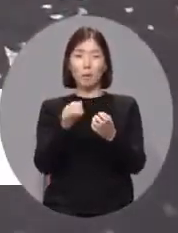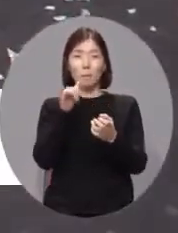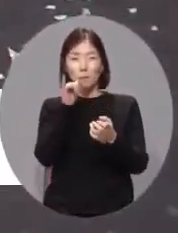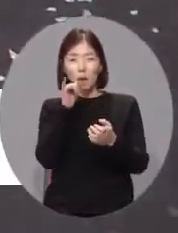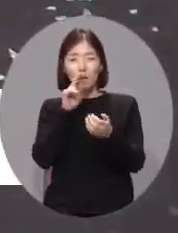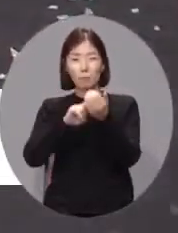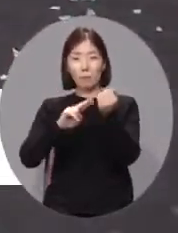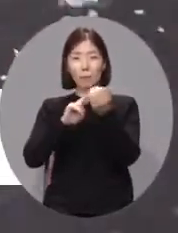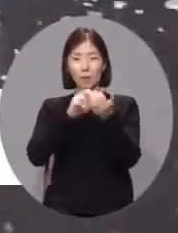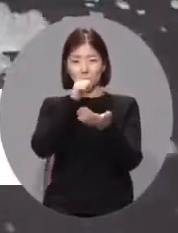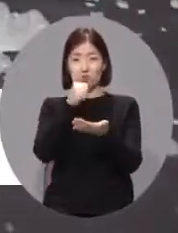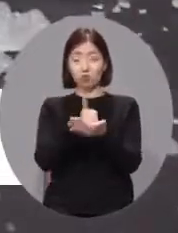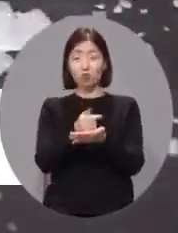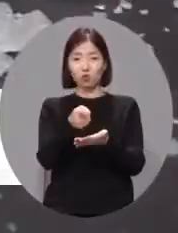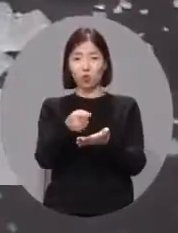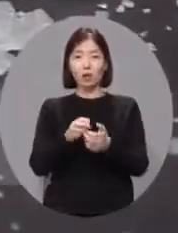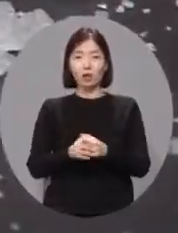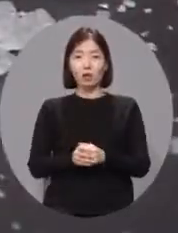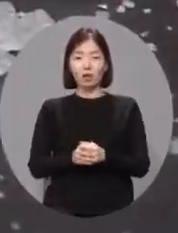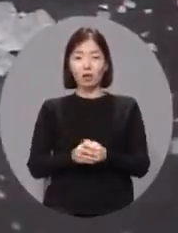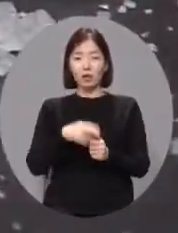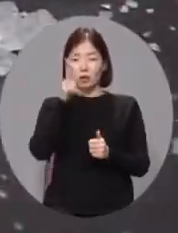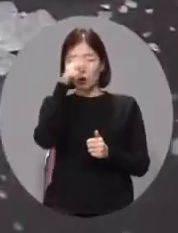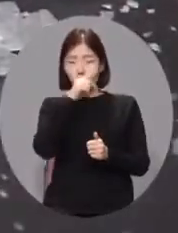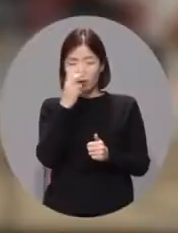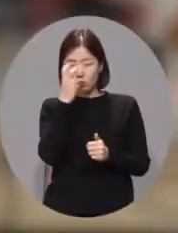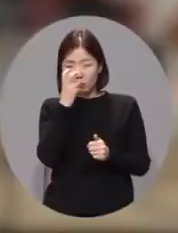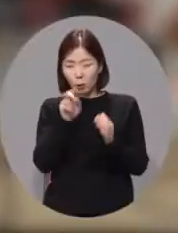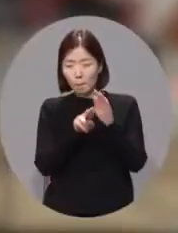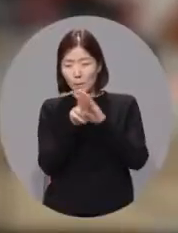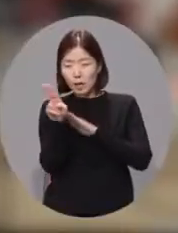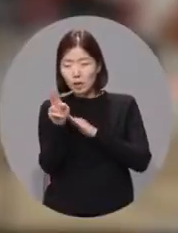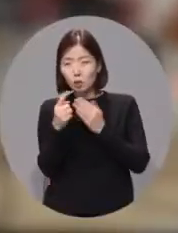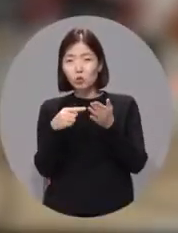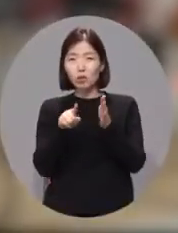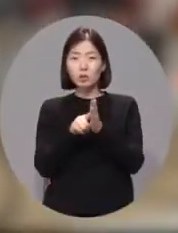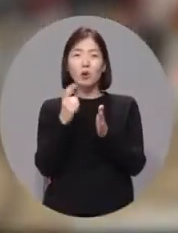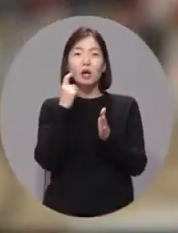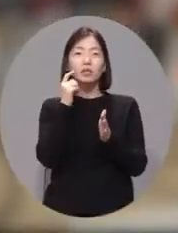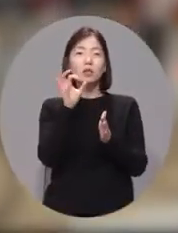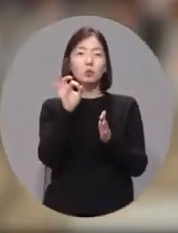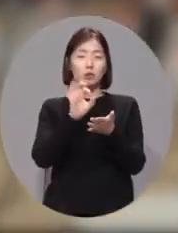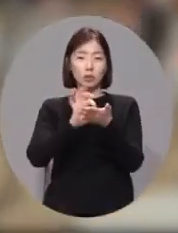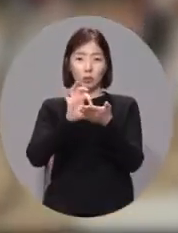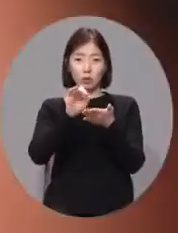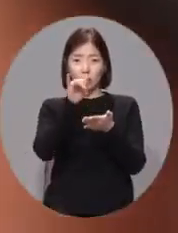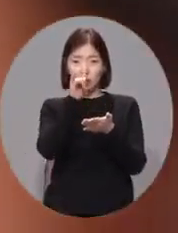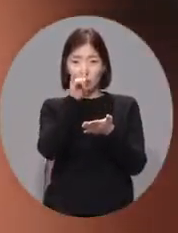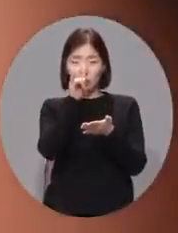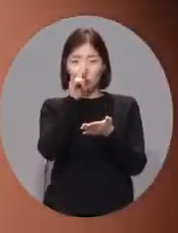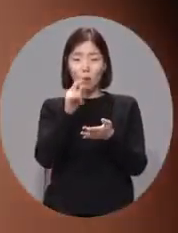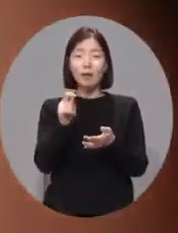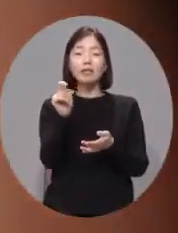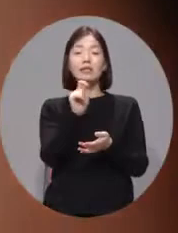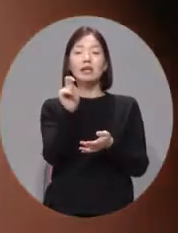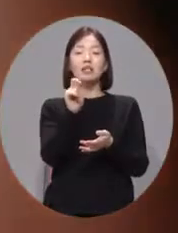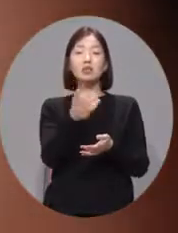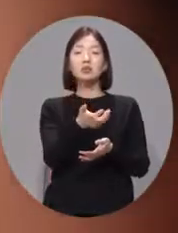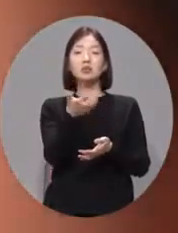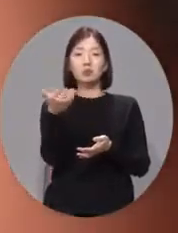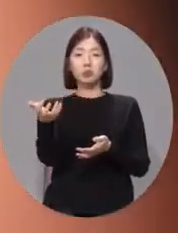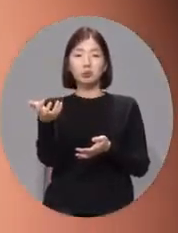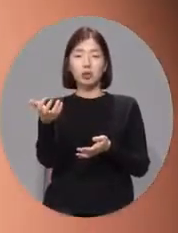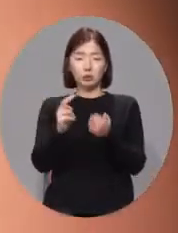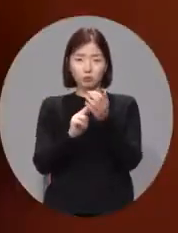판 혐의를 받고 있습니다. 경찰 추적을 피하려고 가상화폐로 거래하고 매번 택시를 타고 이동한